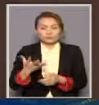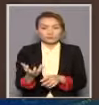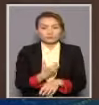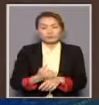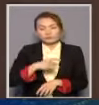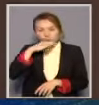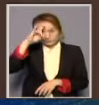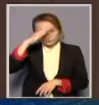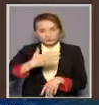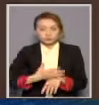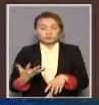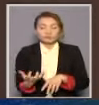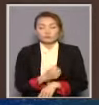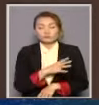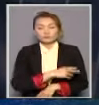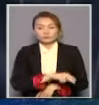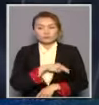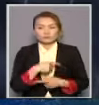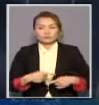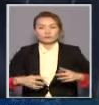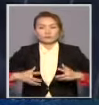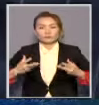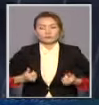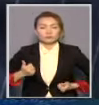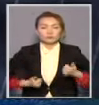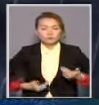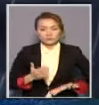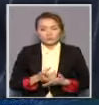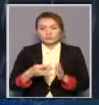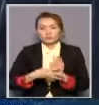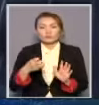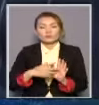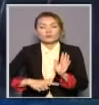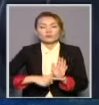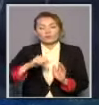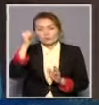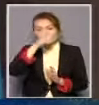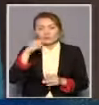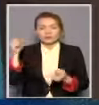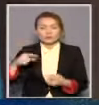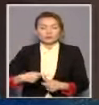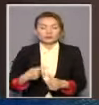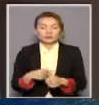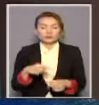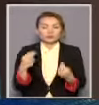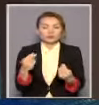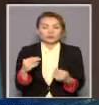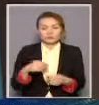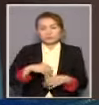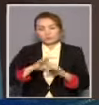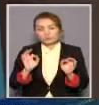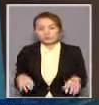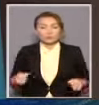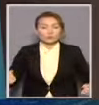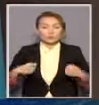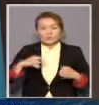казахстана победитель и призер нескольких международных турниров 1997 году ему присвоено звание заслуженный мастер спорта республики